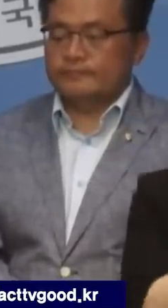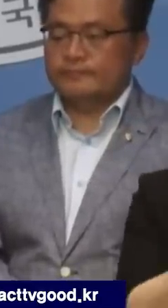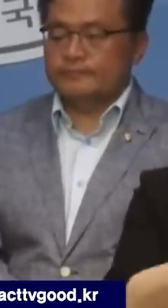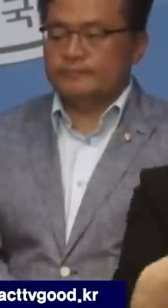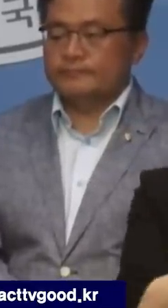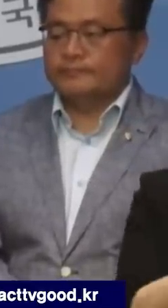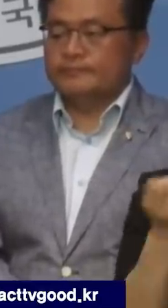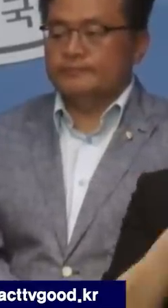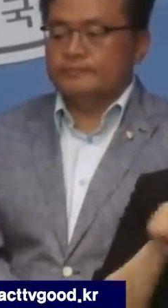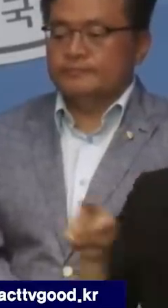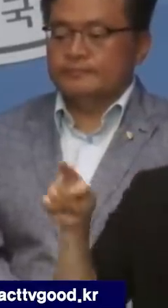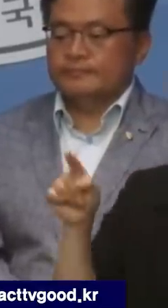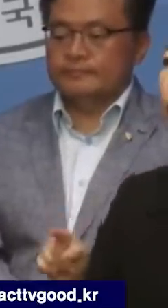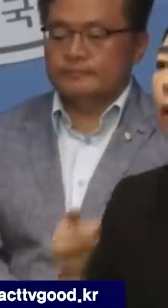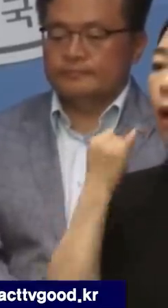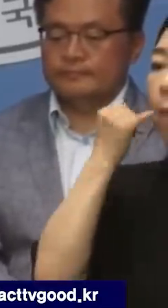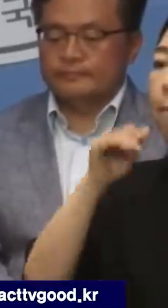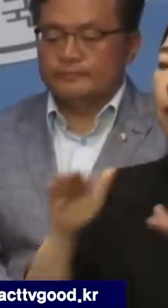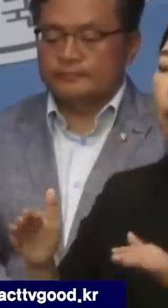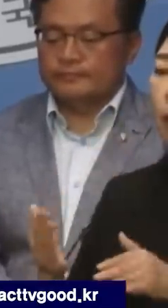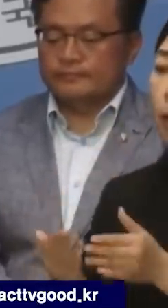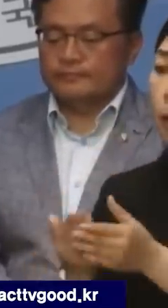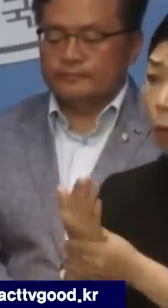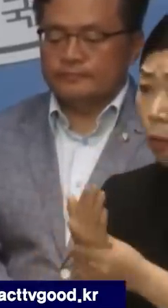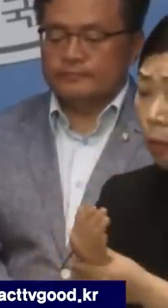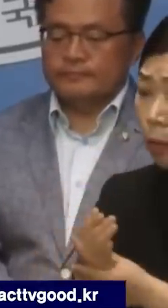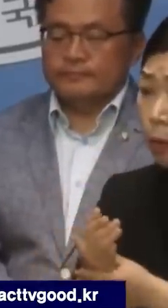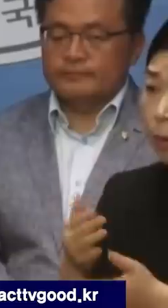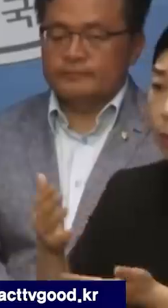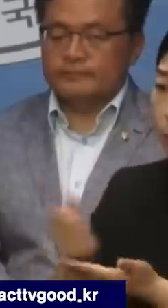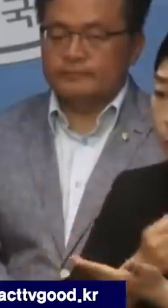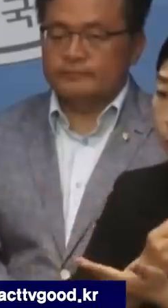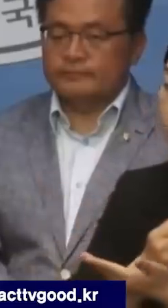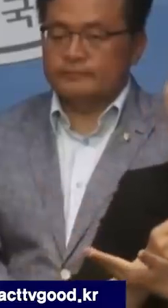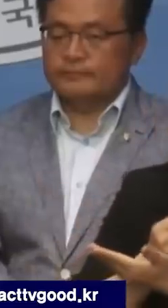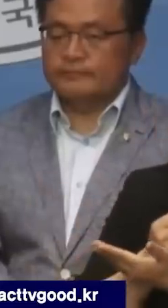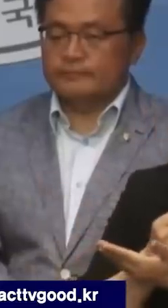말고도 바다에서 나는 그